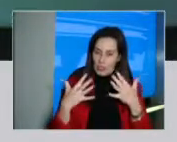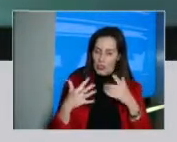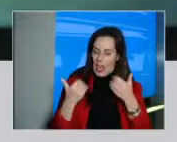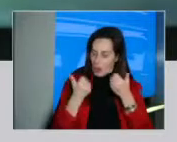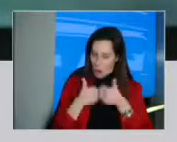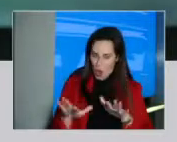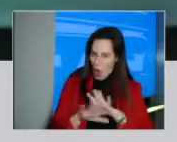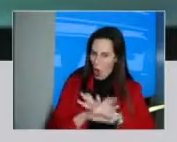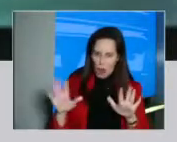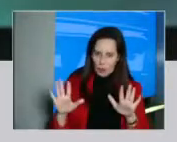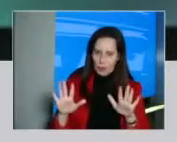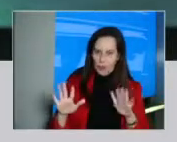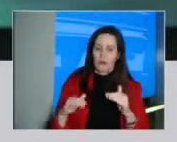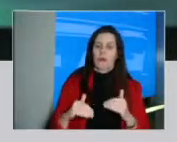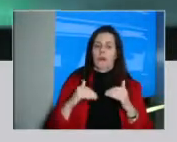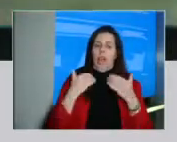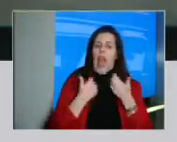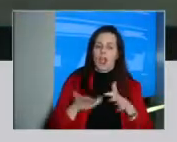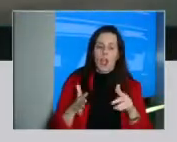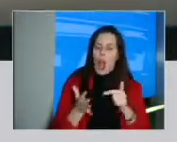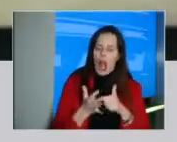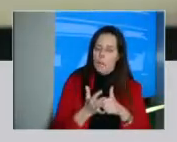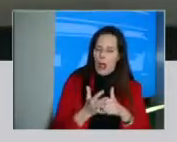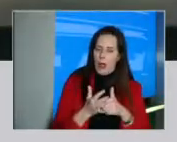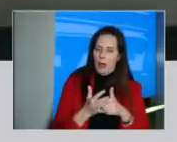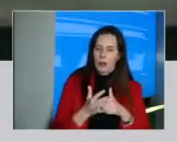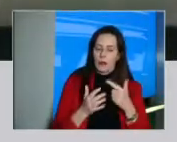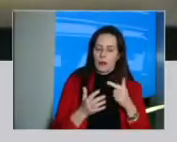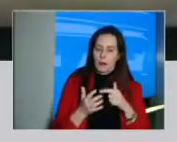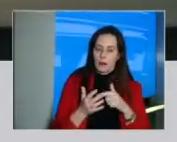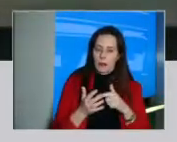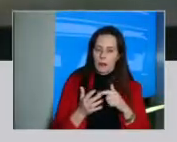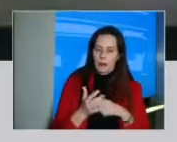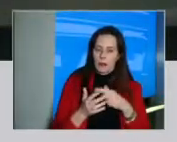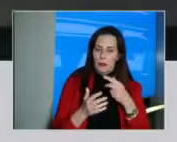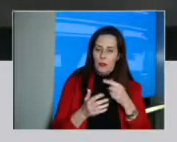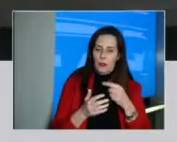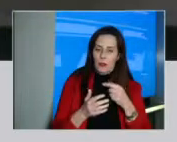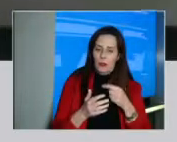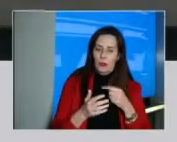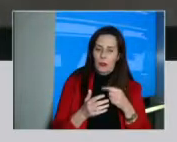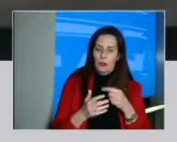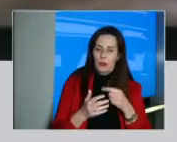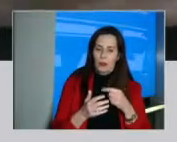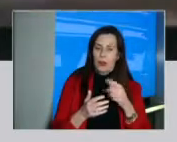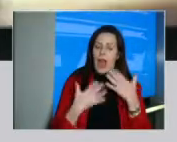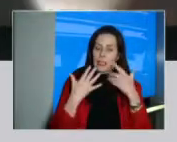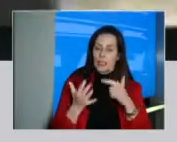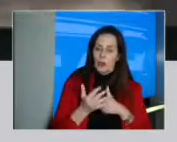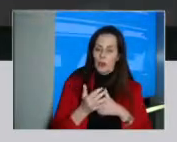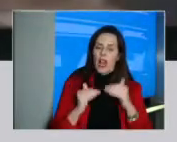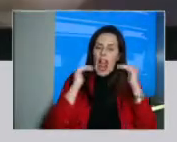כישלון טוטלי. הכישלון נבע בעיקר משני סוגיות. אחת היא הסיפור של